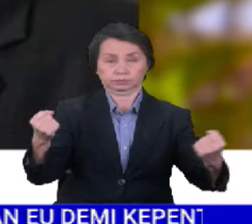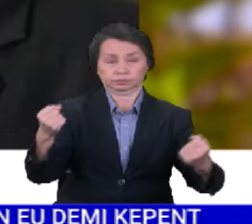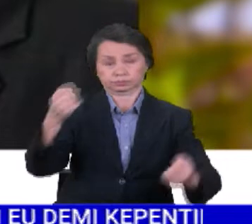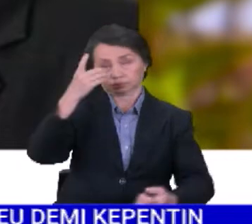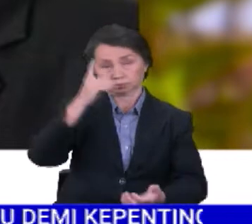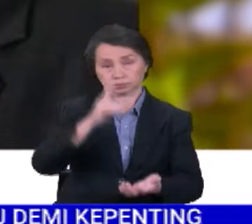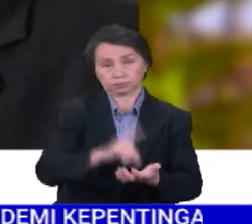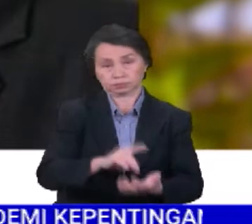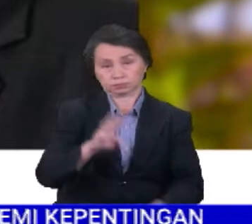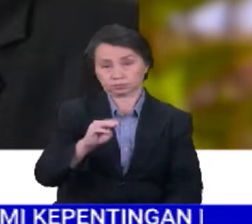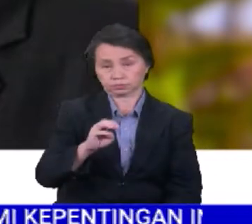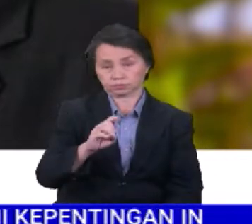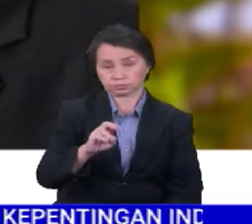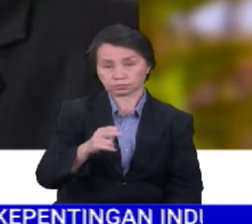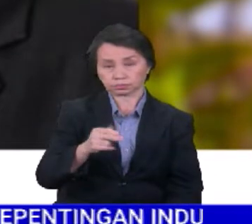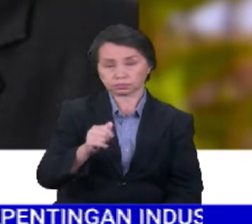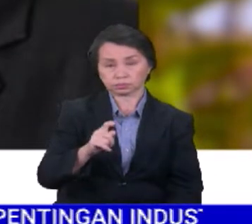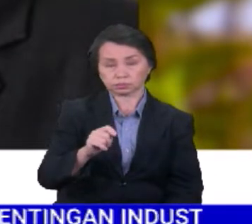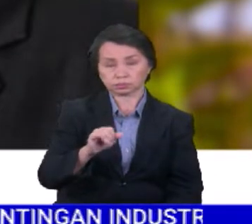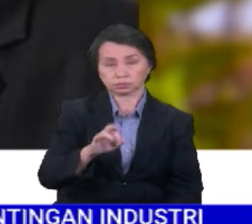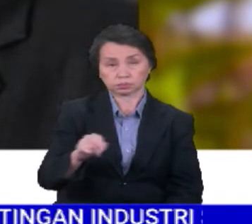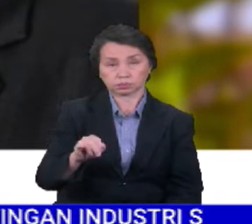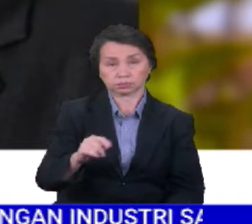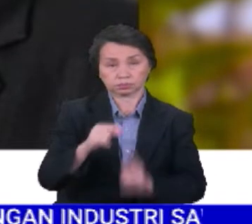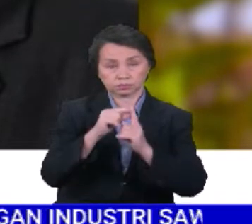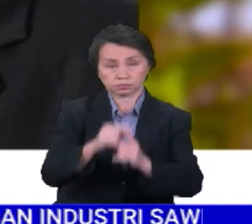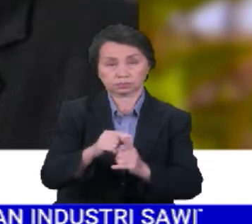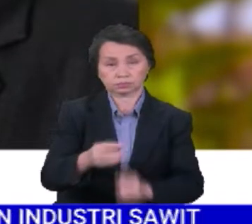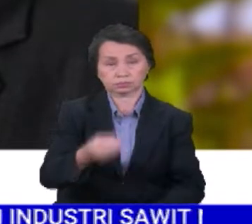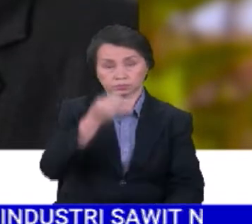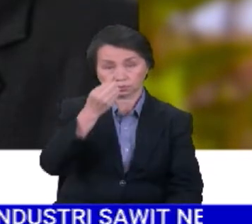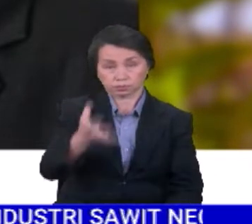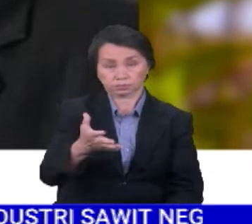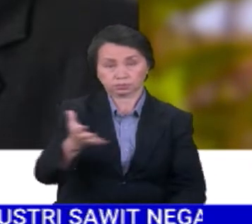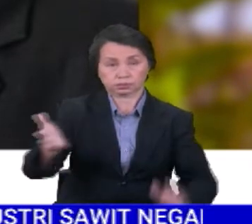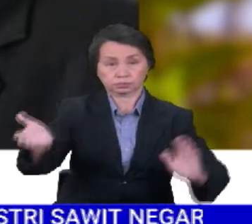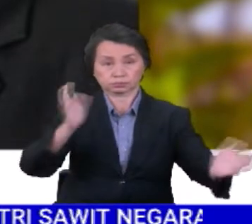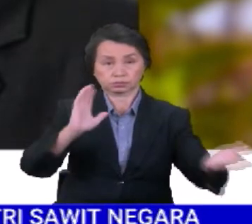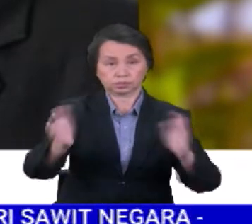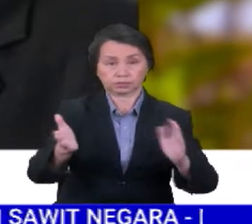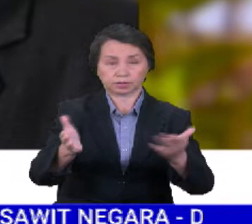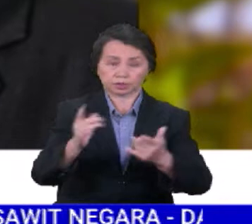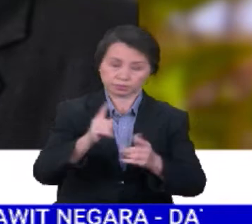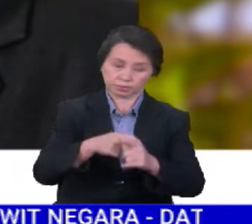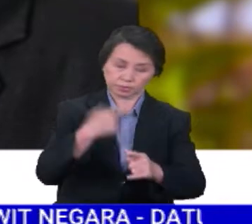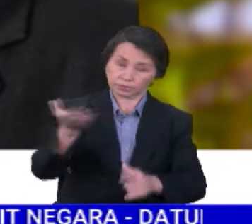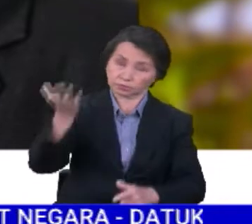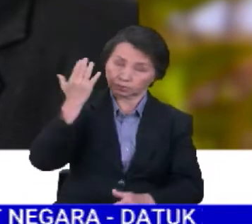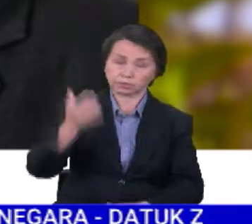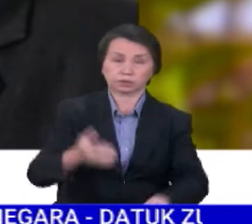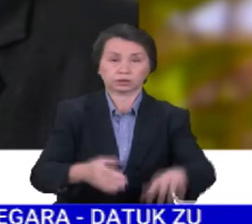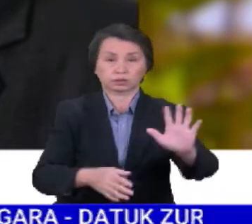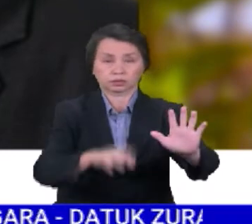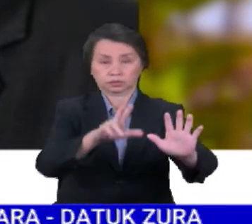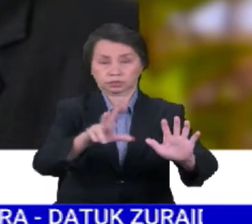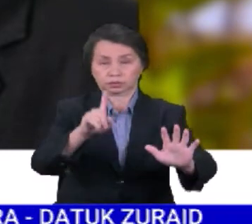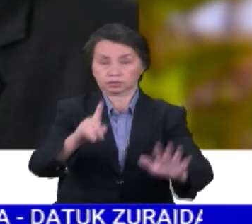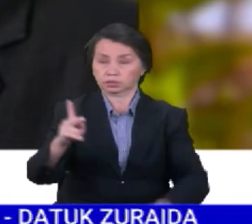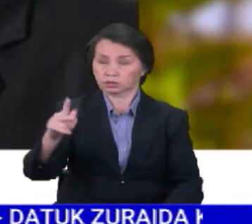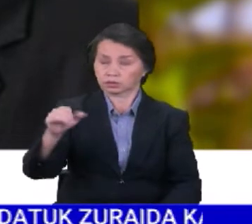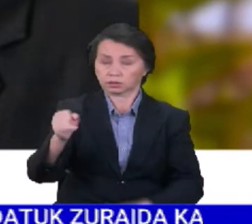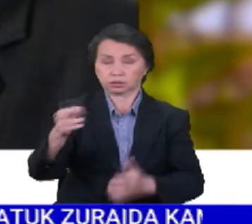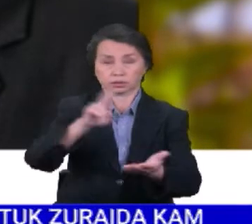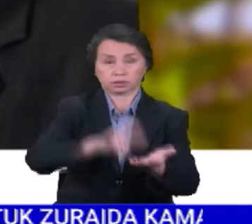Datuk Dr Mohamad hayati Man menerusi kenyataan memaklumkan berbanding Minggu sebelumnya 531 kes